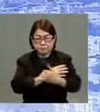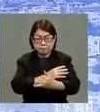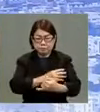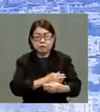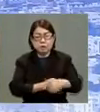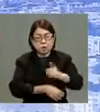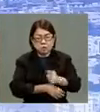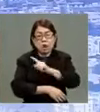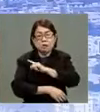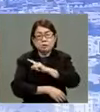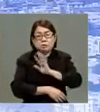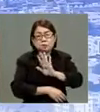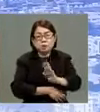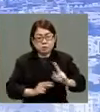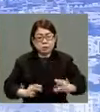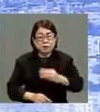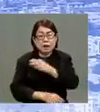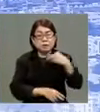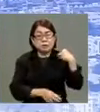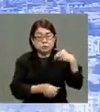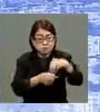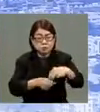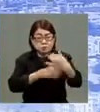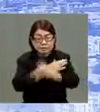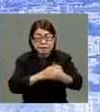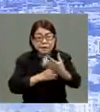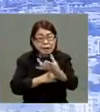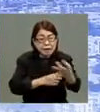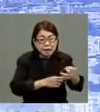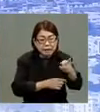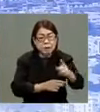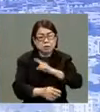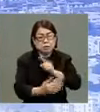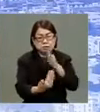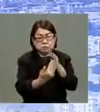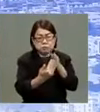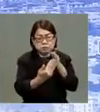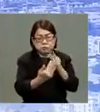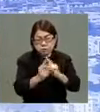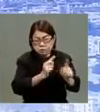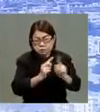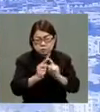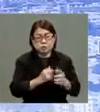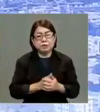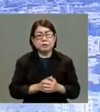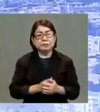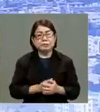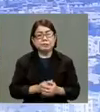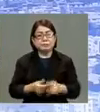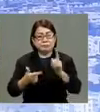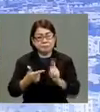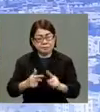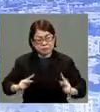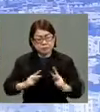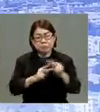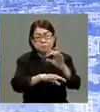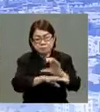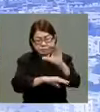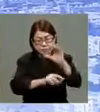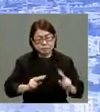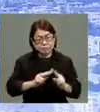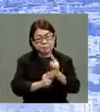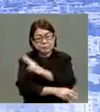ต่างๆทำงานอย่างหนักช่วยท่านอยู่และ3คือมีพื้นที่รองรับที่ประกอบไปด้วยทั้งกระทรวงมหาดไทยกระทรวงสาธารณสุข